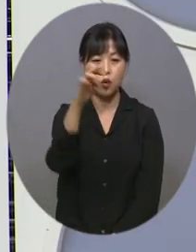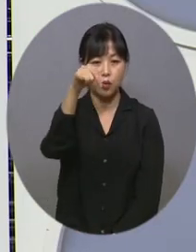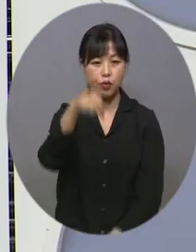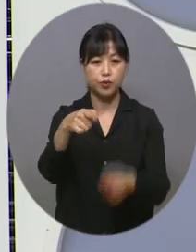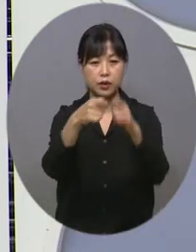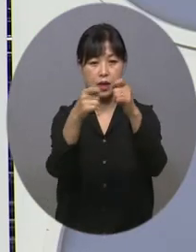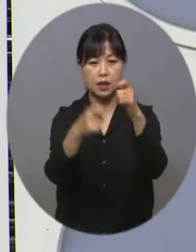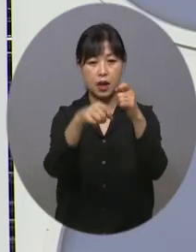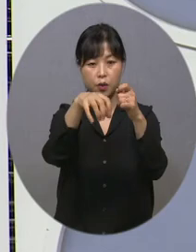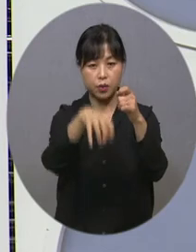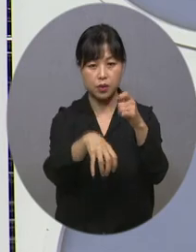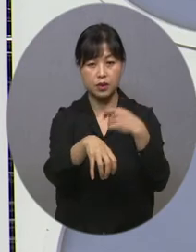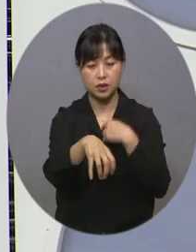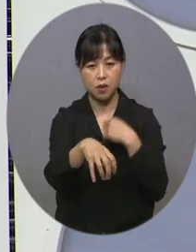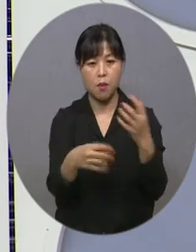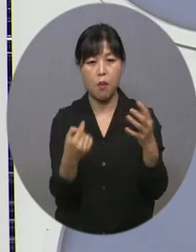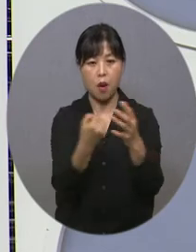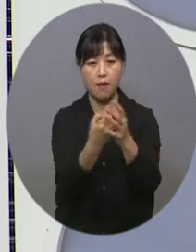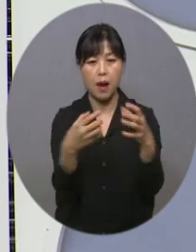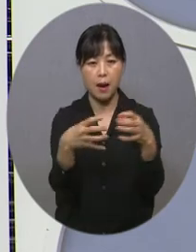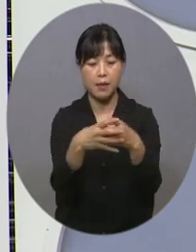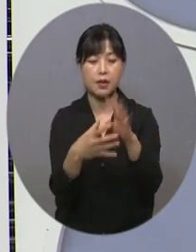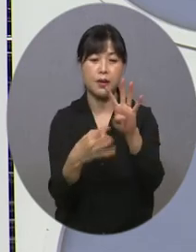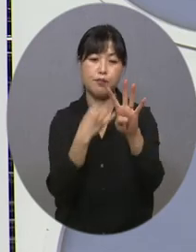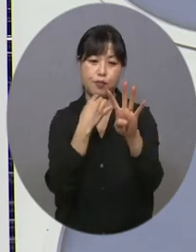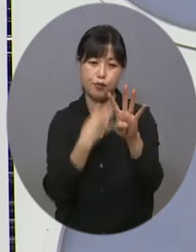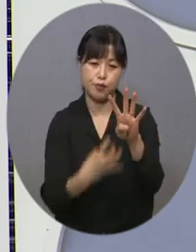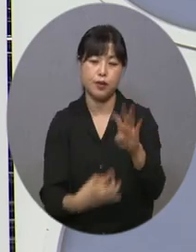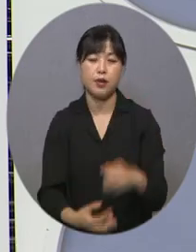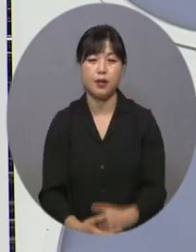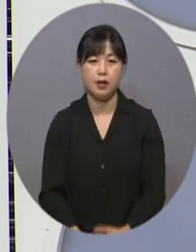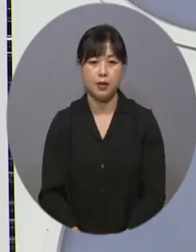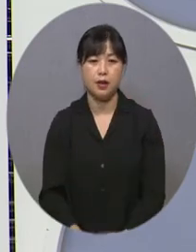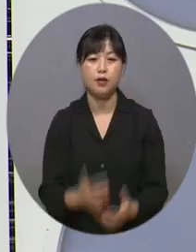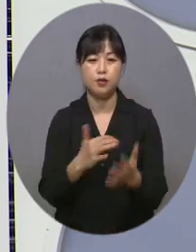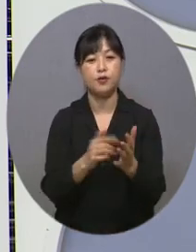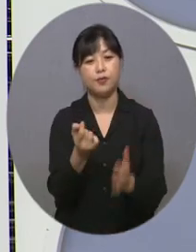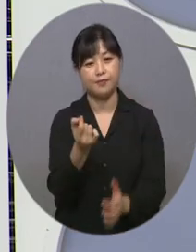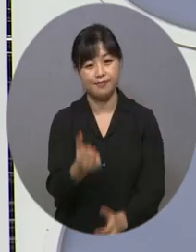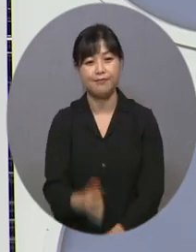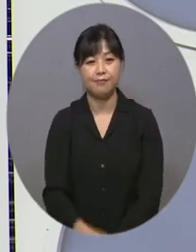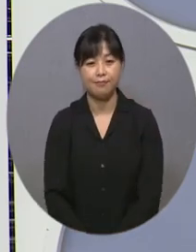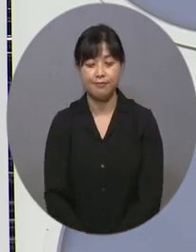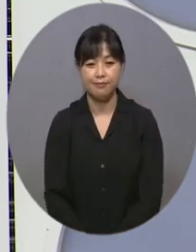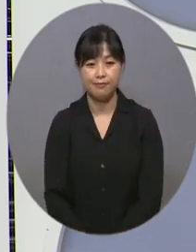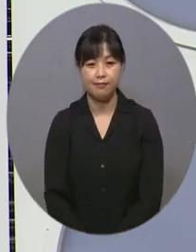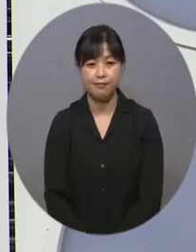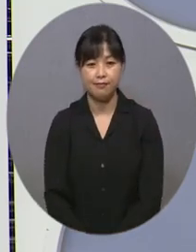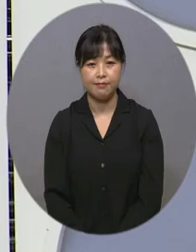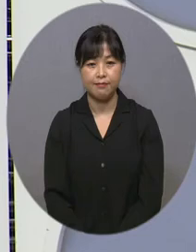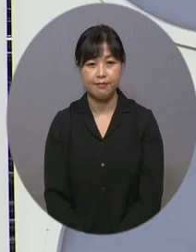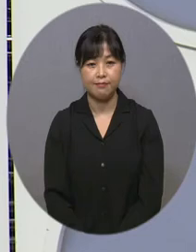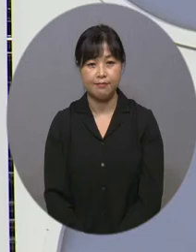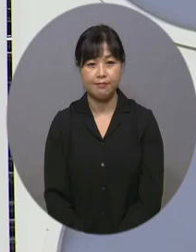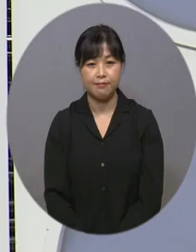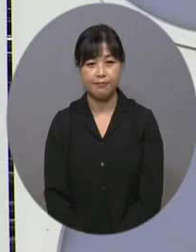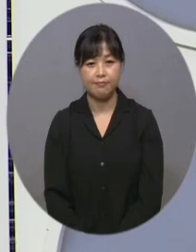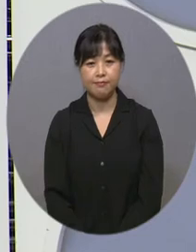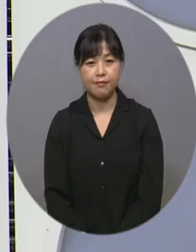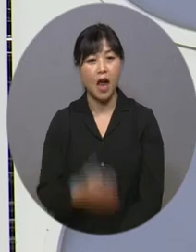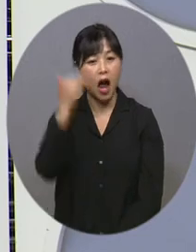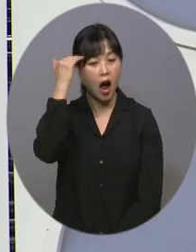기관은 뭐 저희까지 해서 전부 네 개밖에 없습니다. 예, 얼마 안 되죠. 어디요? 우선 이제